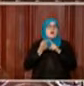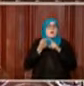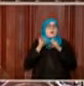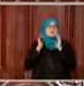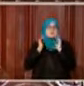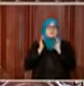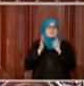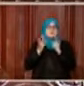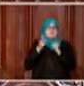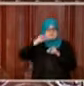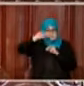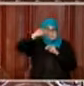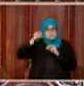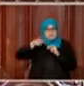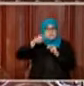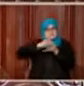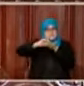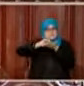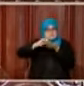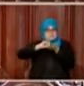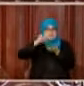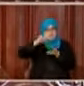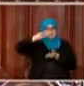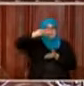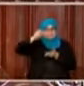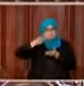من المعاهدات المكتوبة